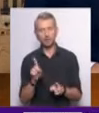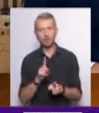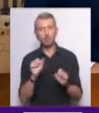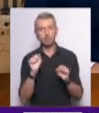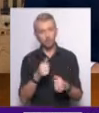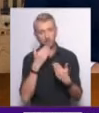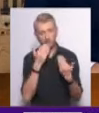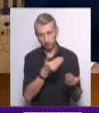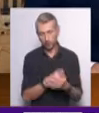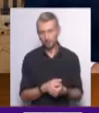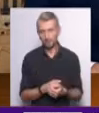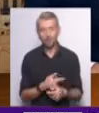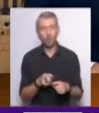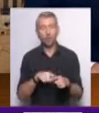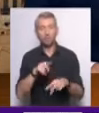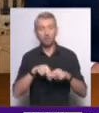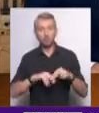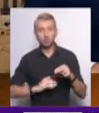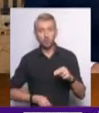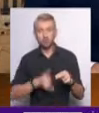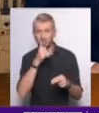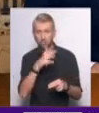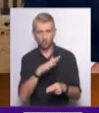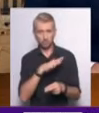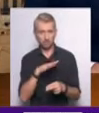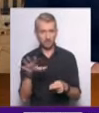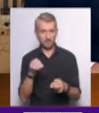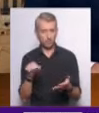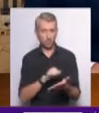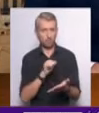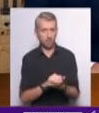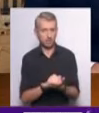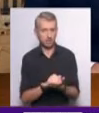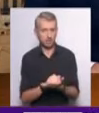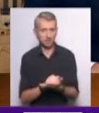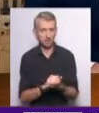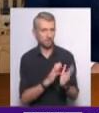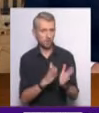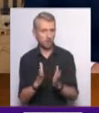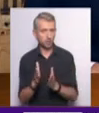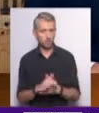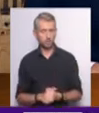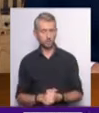звернутися. Тому у цих забудовників не можуть бути усі документи в порядку.